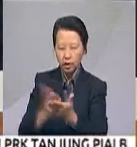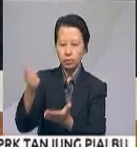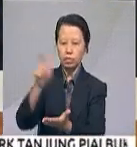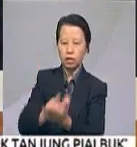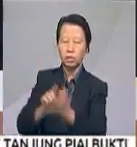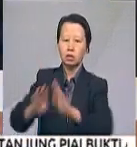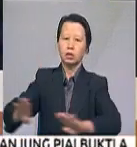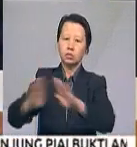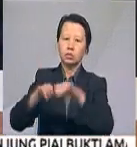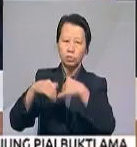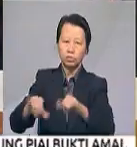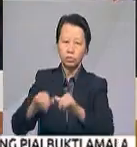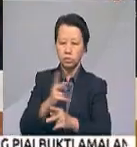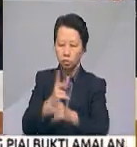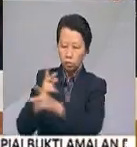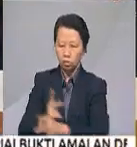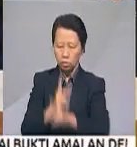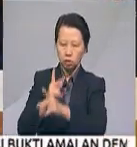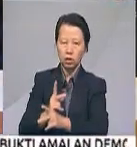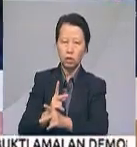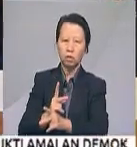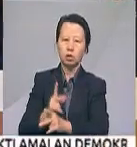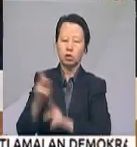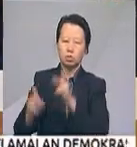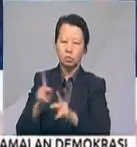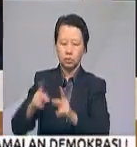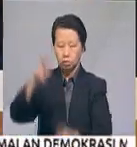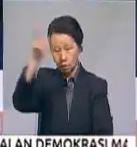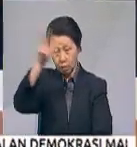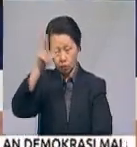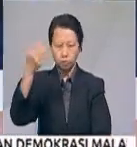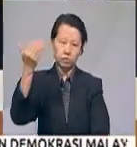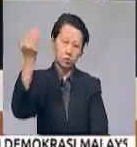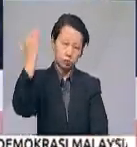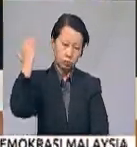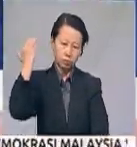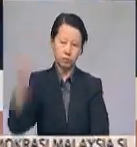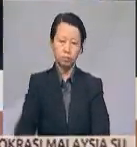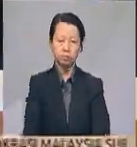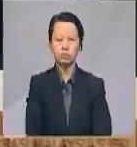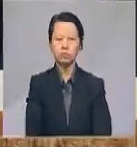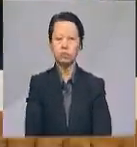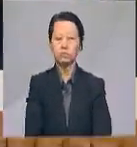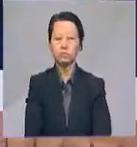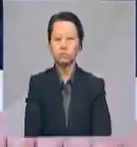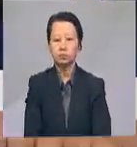berita yang masih dikawal oleh anggota rejim kerajaan terdahulu.